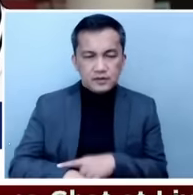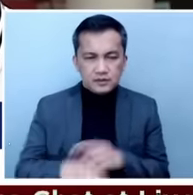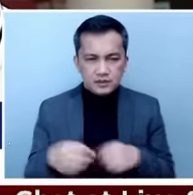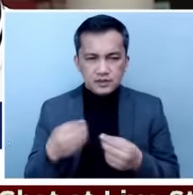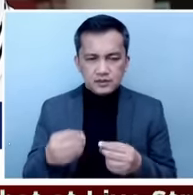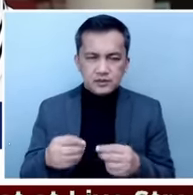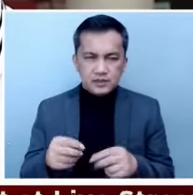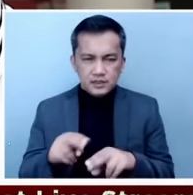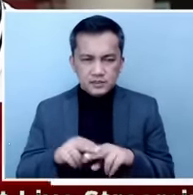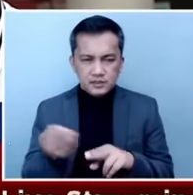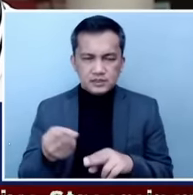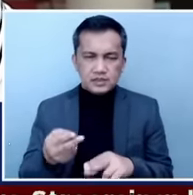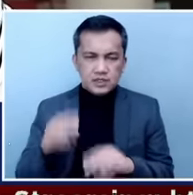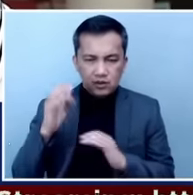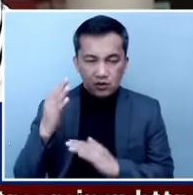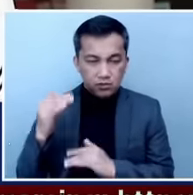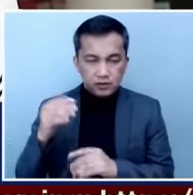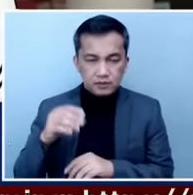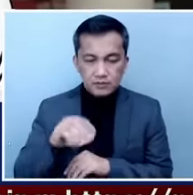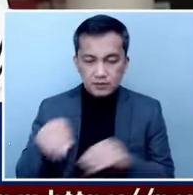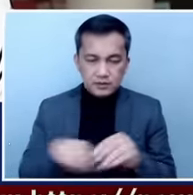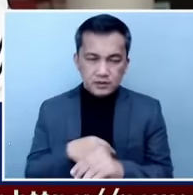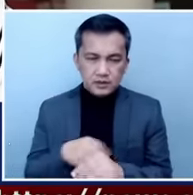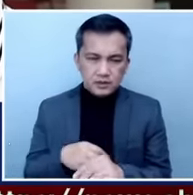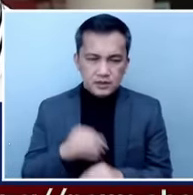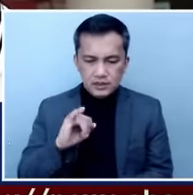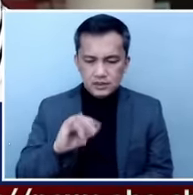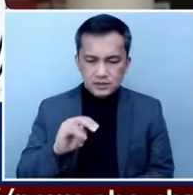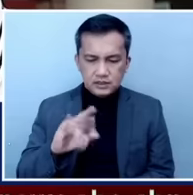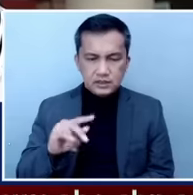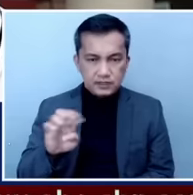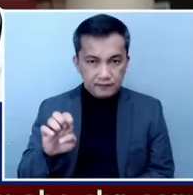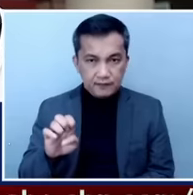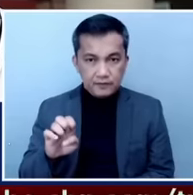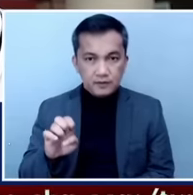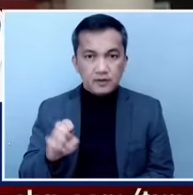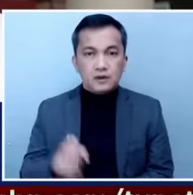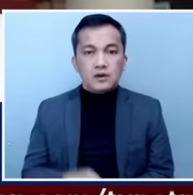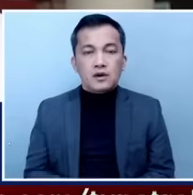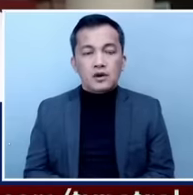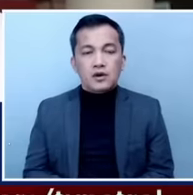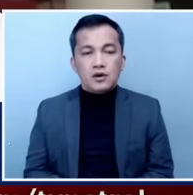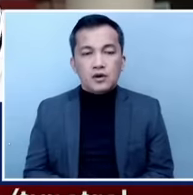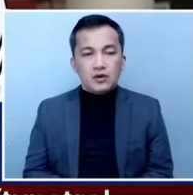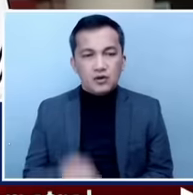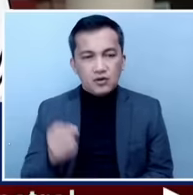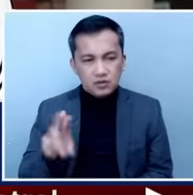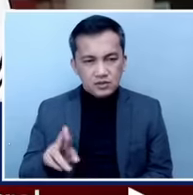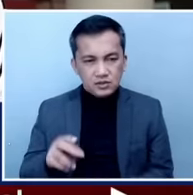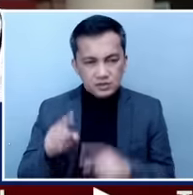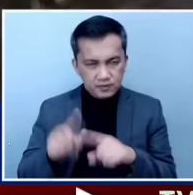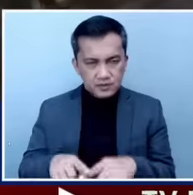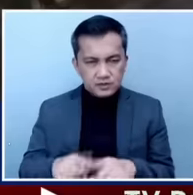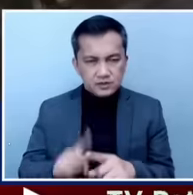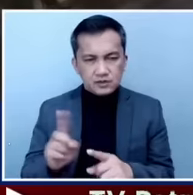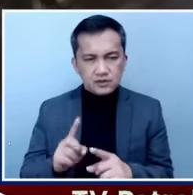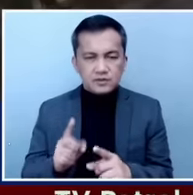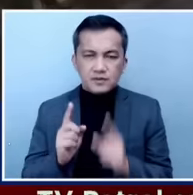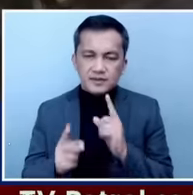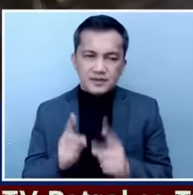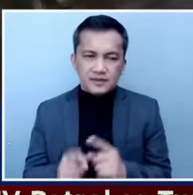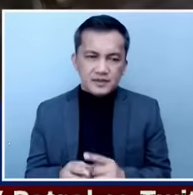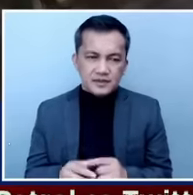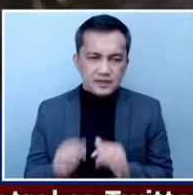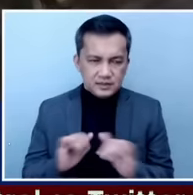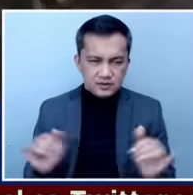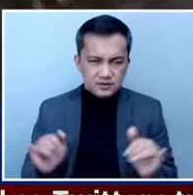sanang balik din po sa amin or mga insentibo o depende po kung ano po yung mapag-uusapan. Ganito lang yan